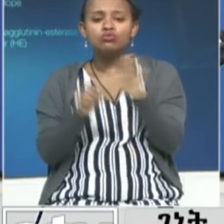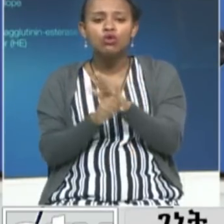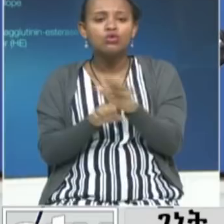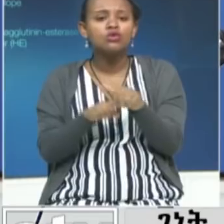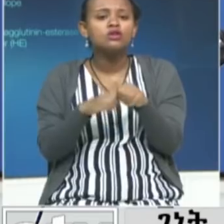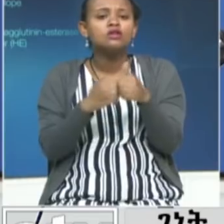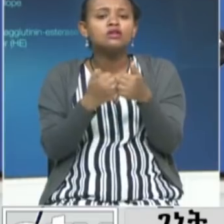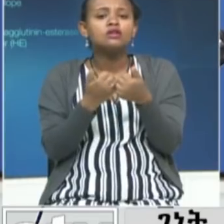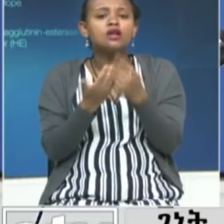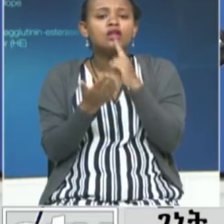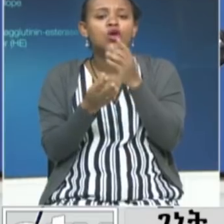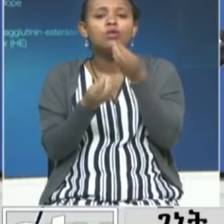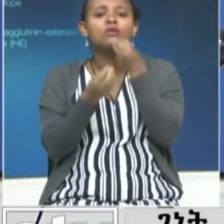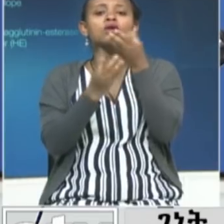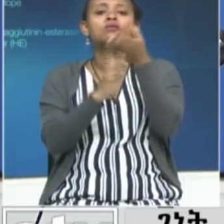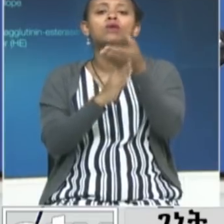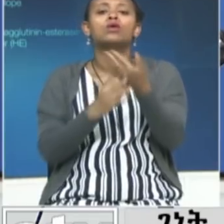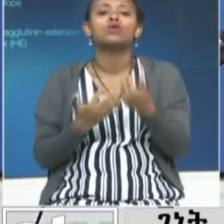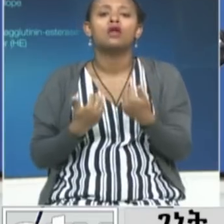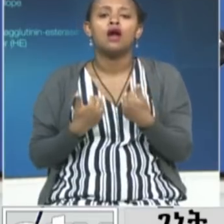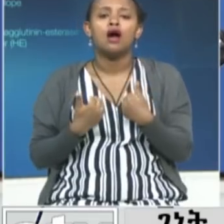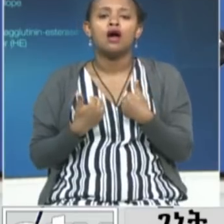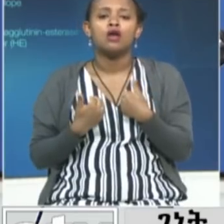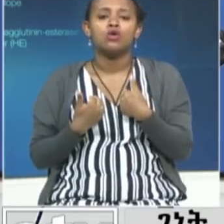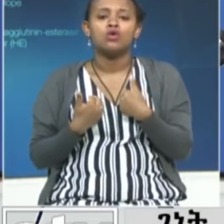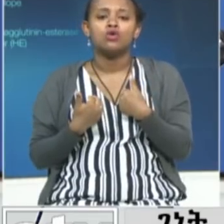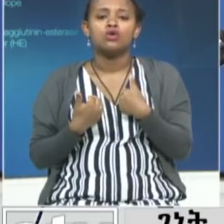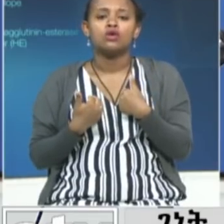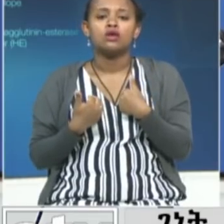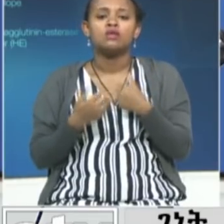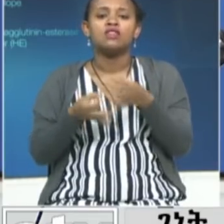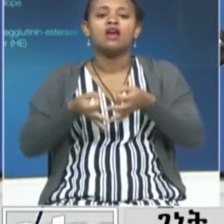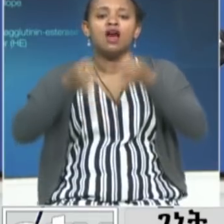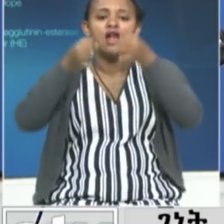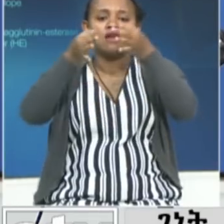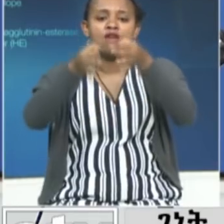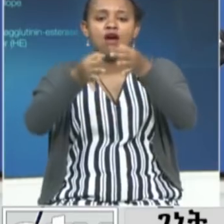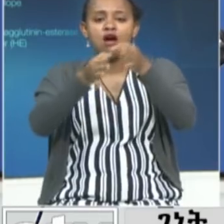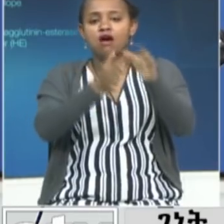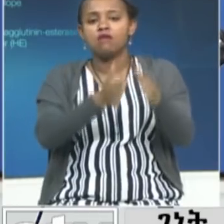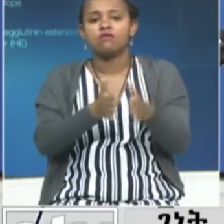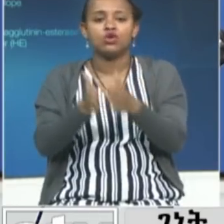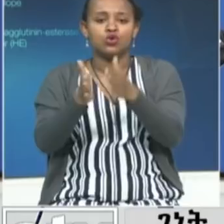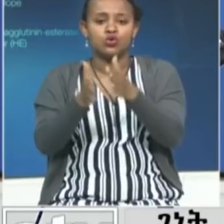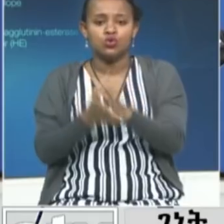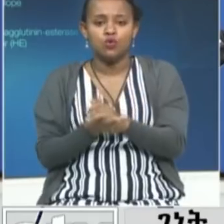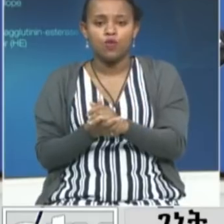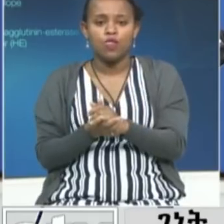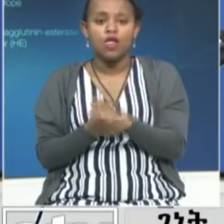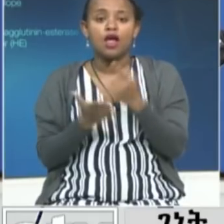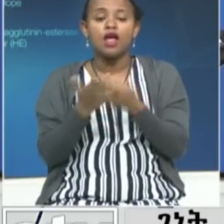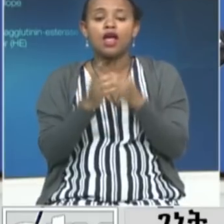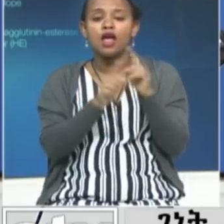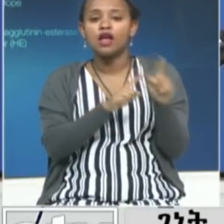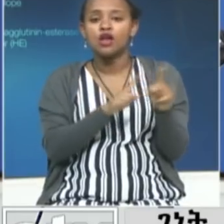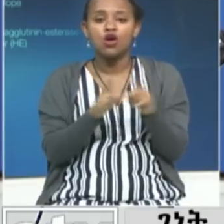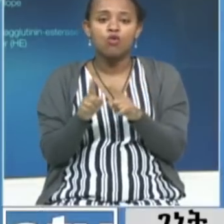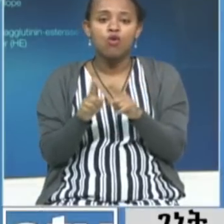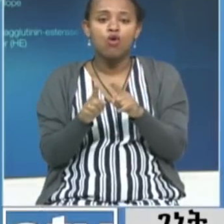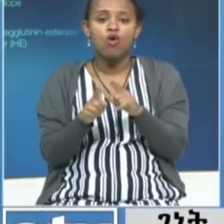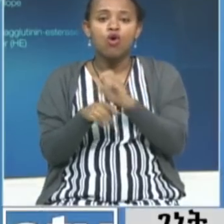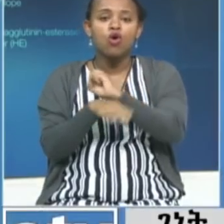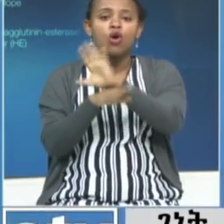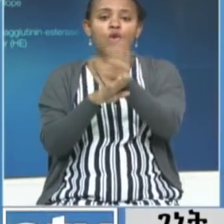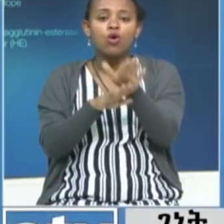እንዴት ነው በምግብ በኩል ያለው የመተላለፊያ መንገዱ ቢያስረዱ። እና ይሄ ደግሞ ከኮሮና